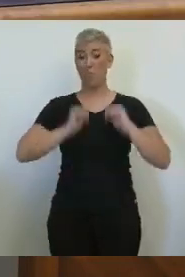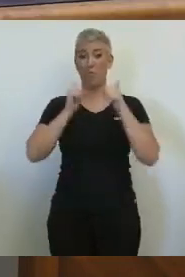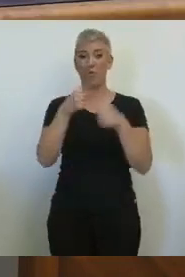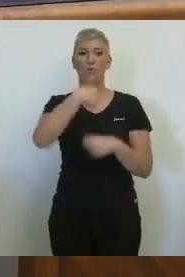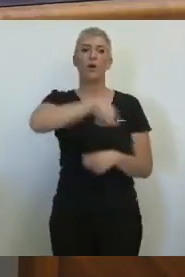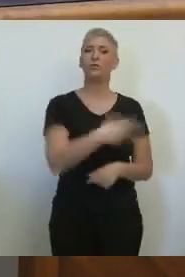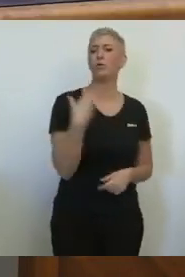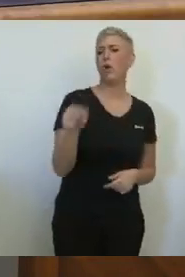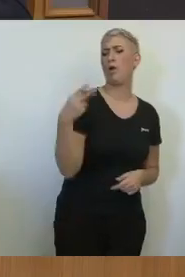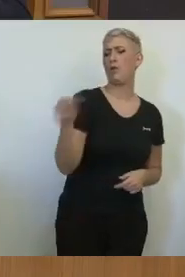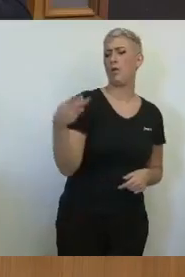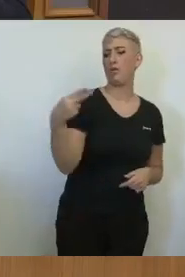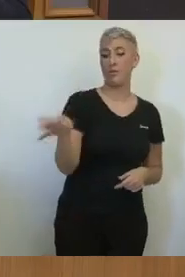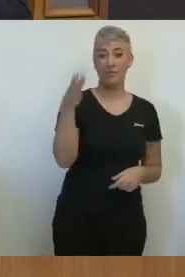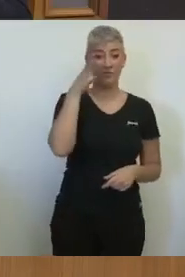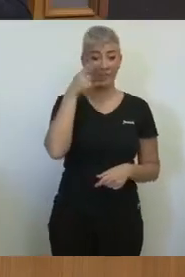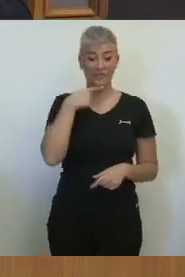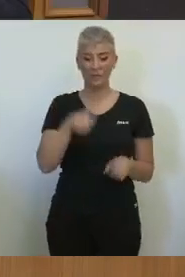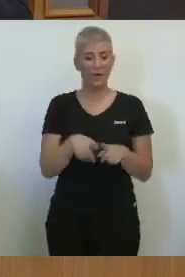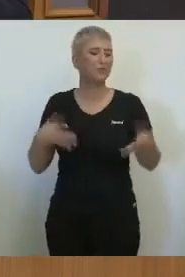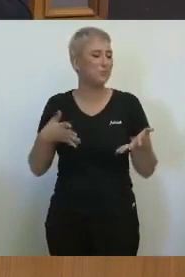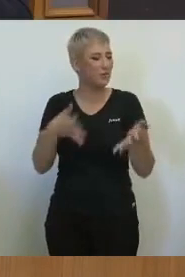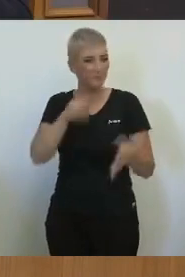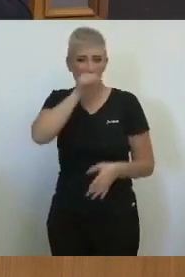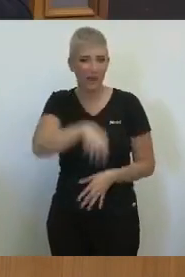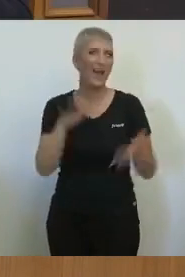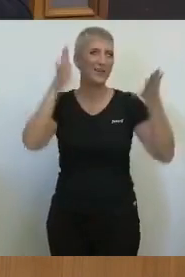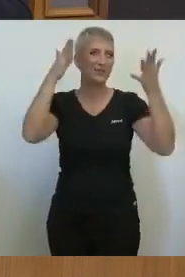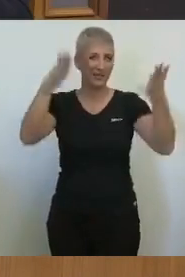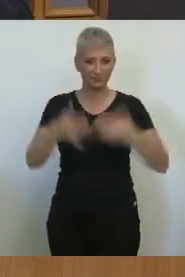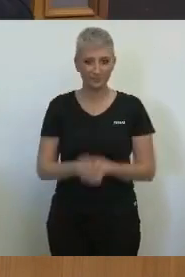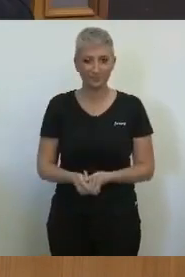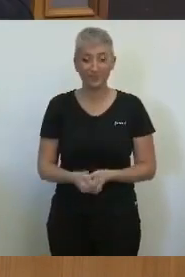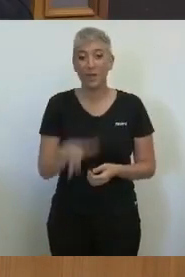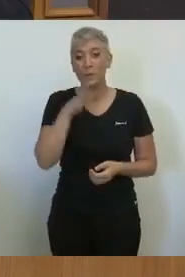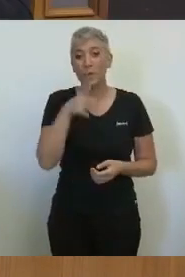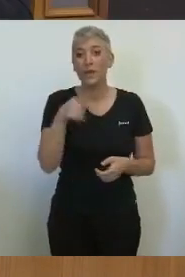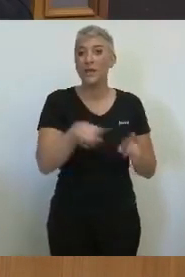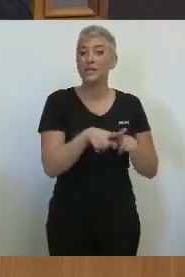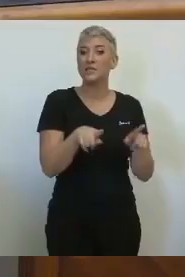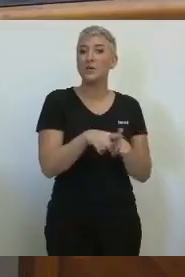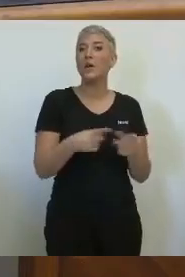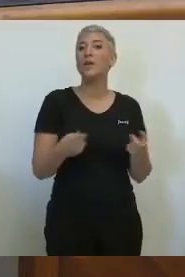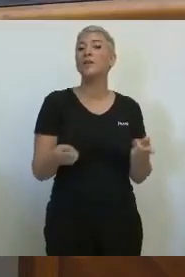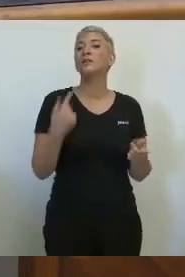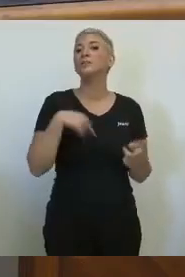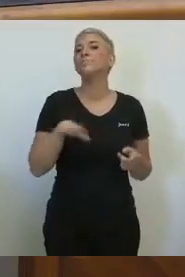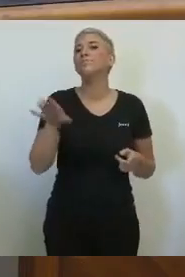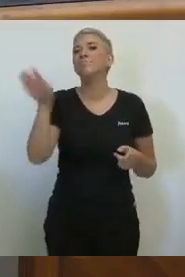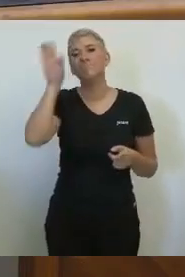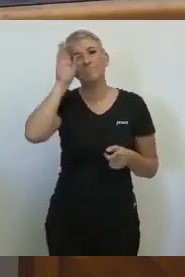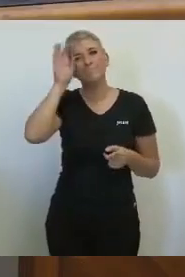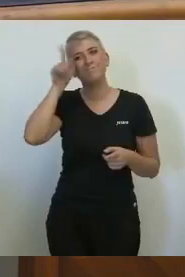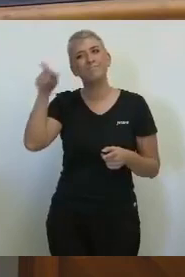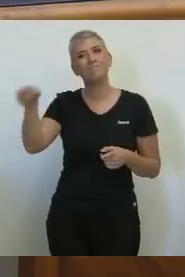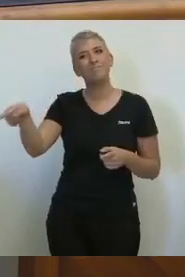negant-ho. I a mi m'encanta, de veritat, aleluya, perquè sembla ser, segons escoltant al